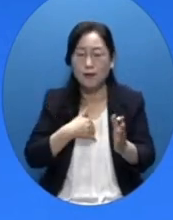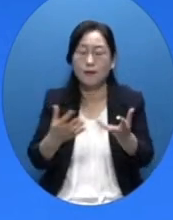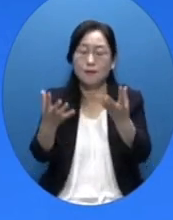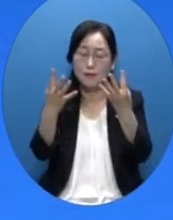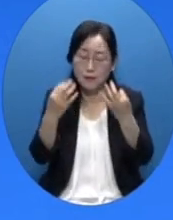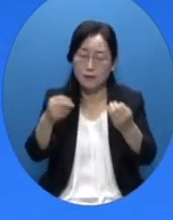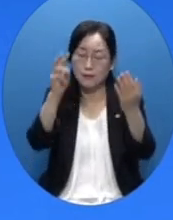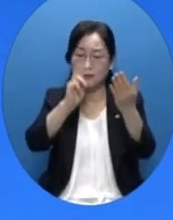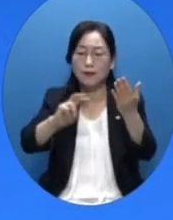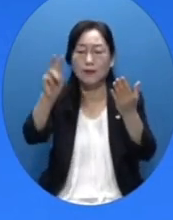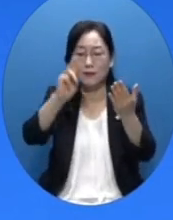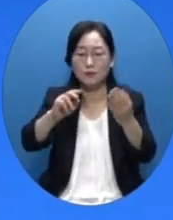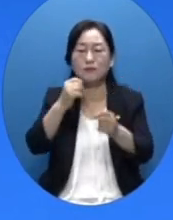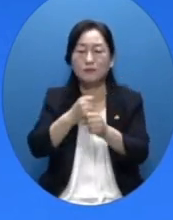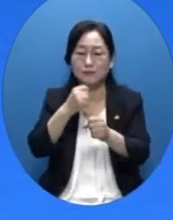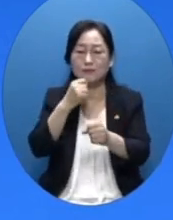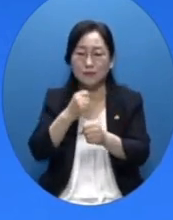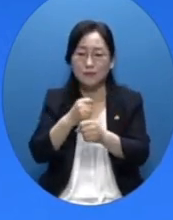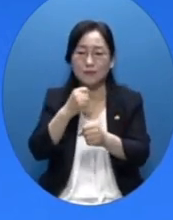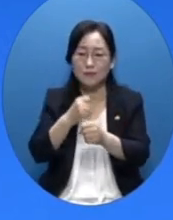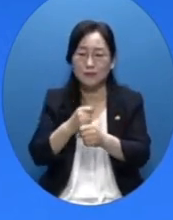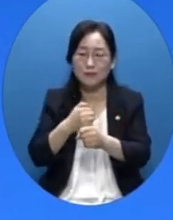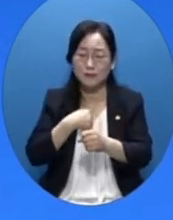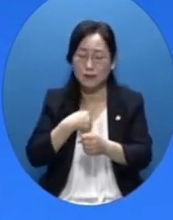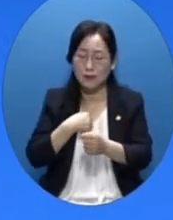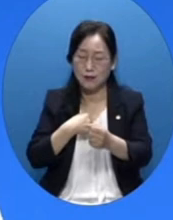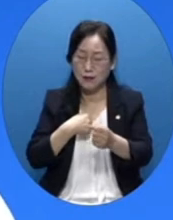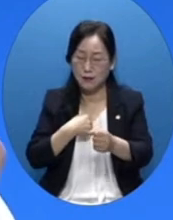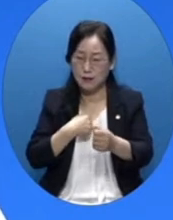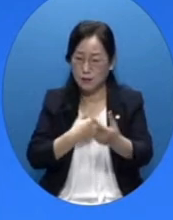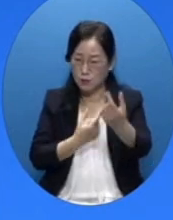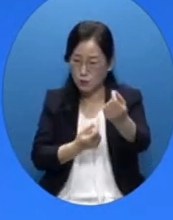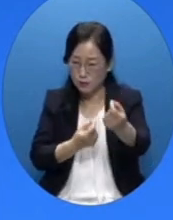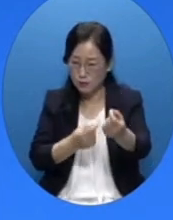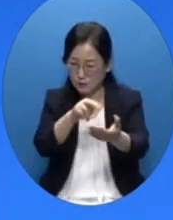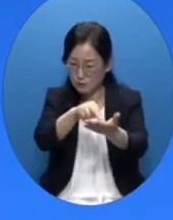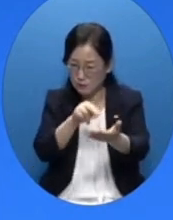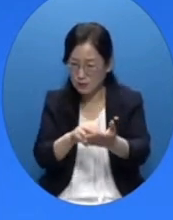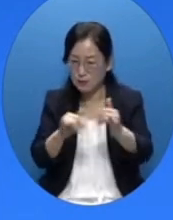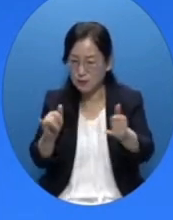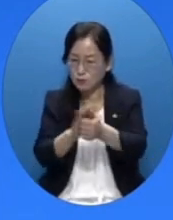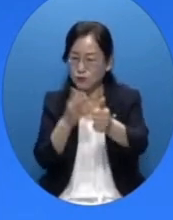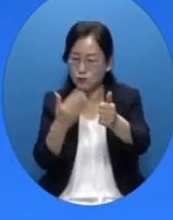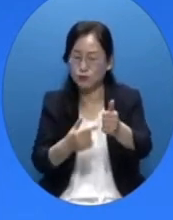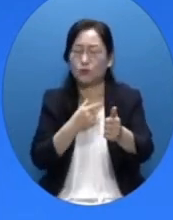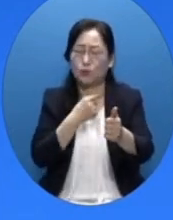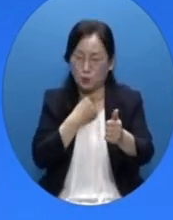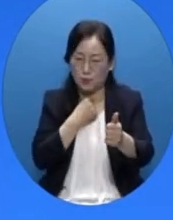찬송을 지어서 나처럼 고통 당한 사람에게 위로 한번 주관합니다 그래서